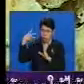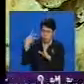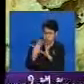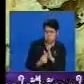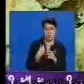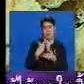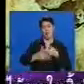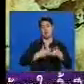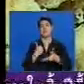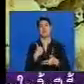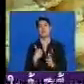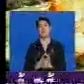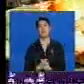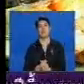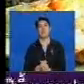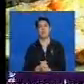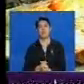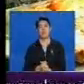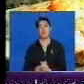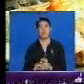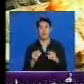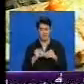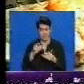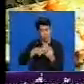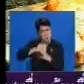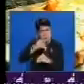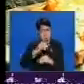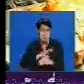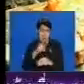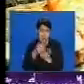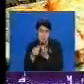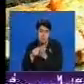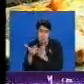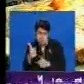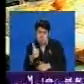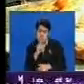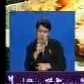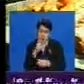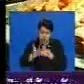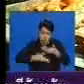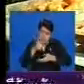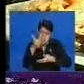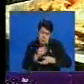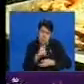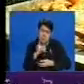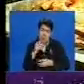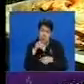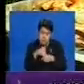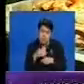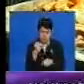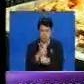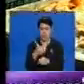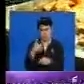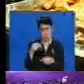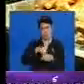คนค่ะ เศรษฐกิจในที่นี่เป็นไงบ้างที่โคโลกเนี่ยค้าขายเป็นไงบ้างดีไหมอยู่ได้นะอยู่